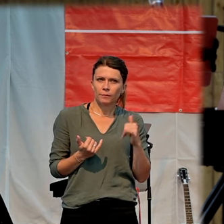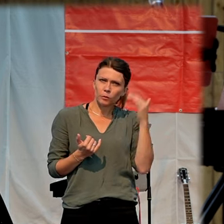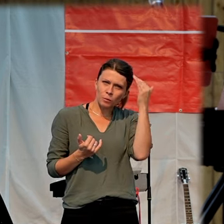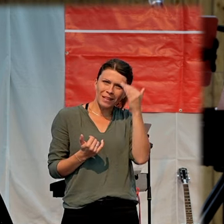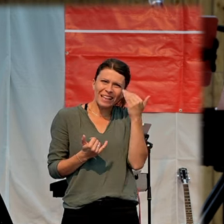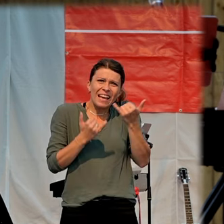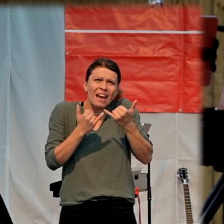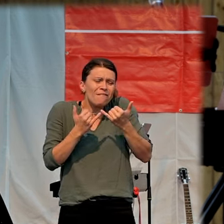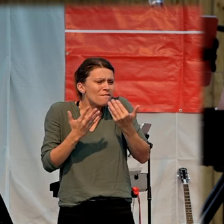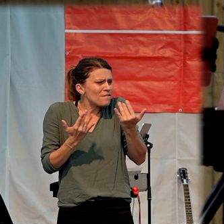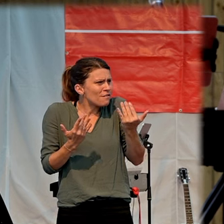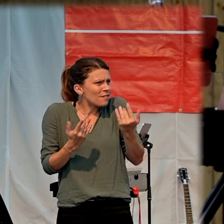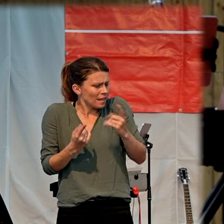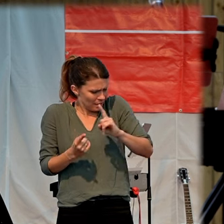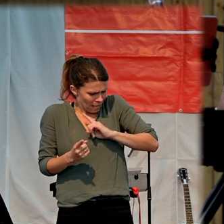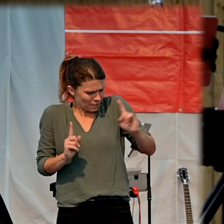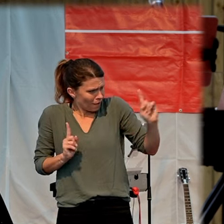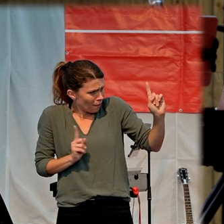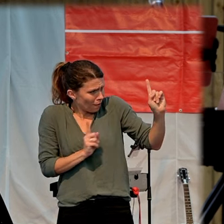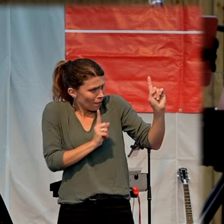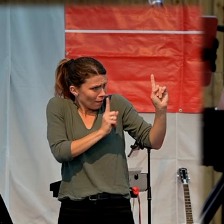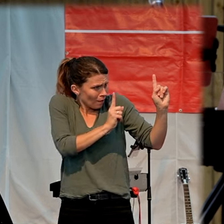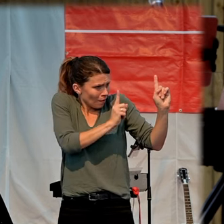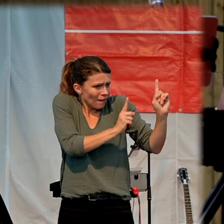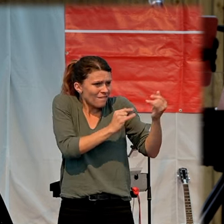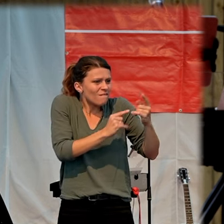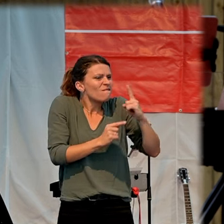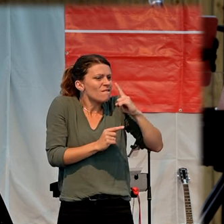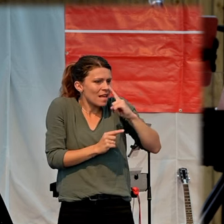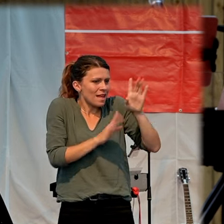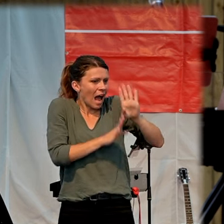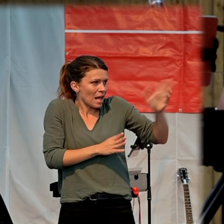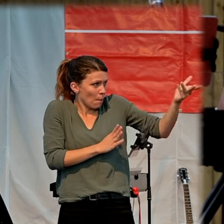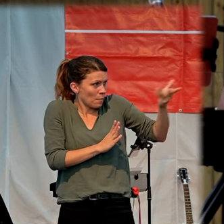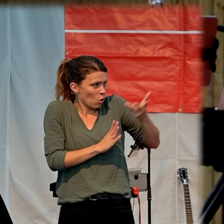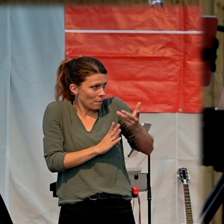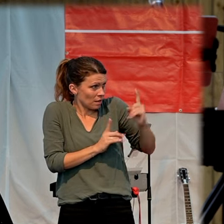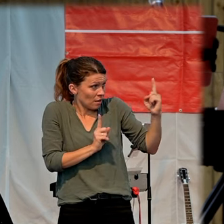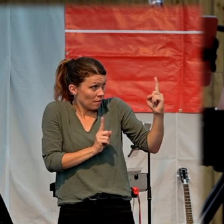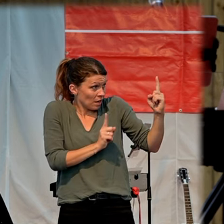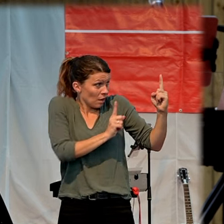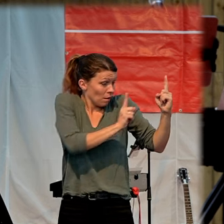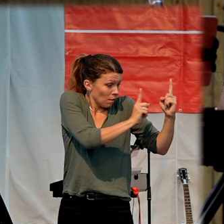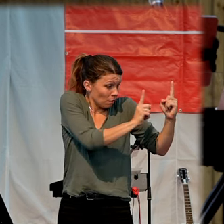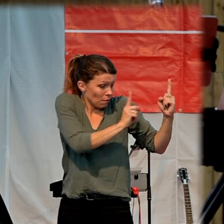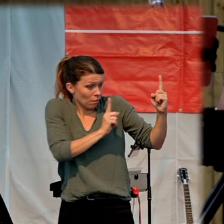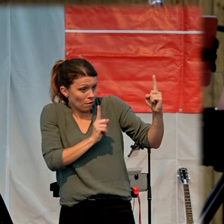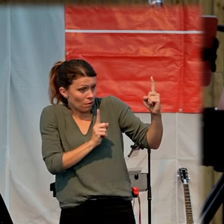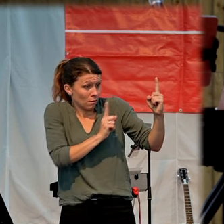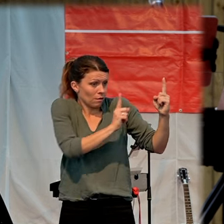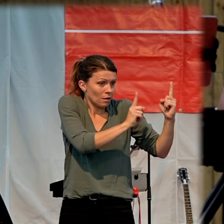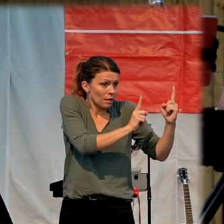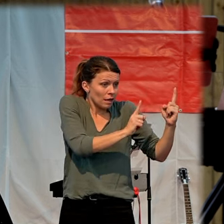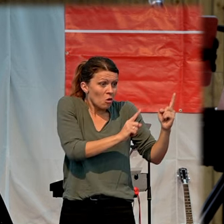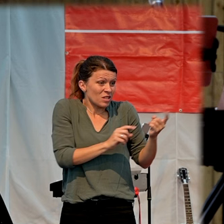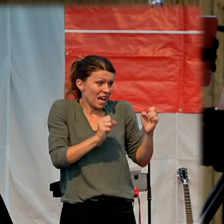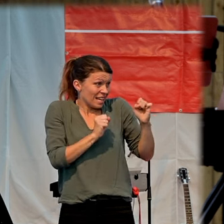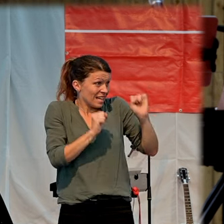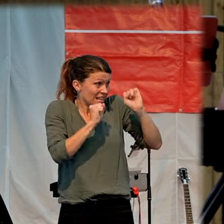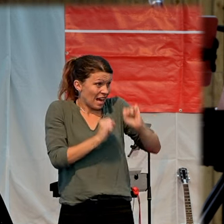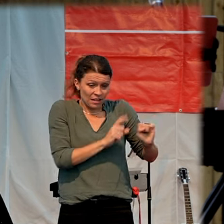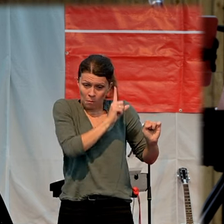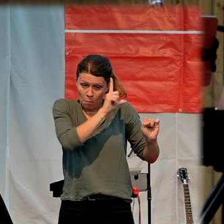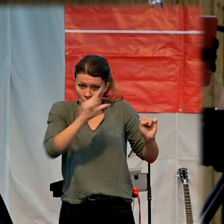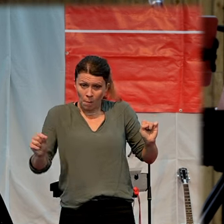Gott, dass man an das Heil kommt? Kann man das verhindern, dass Gott einem